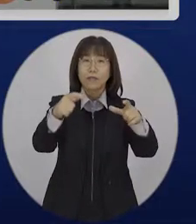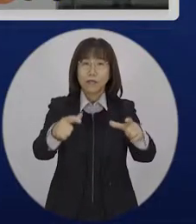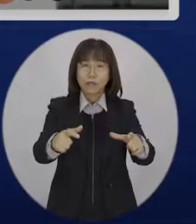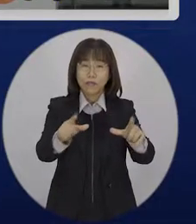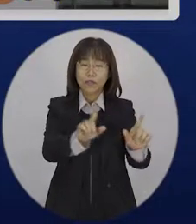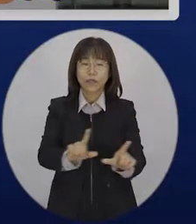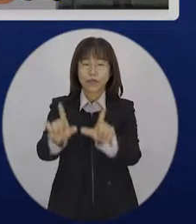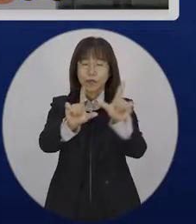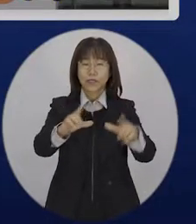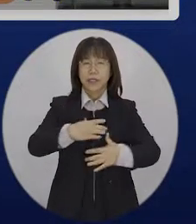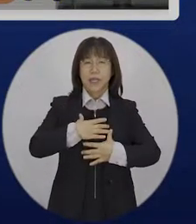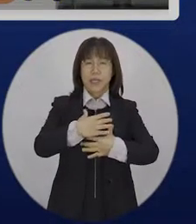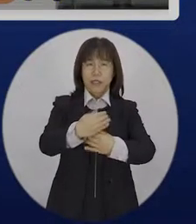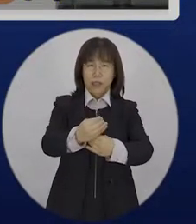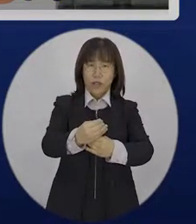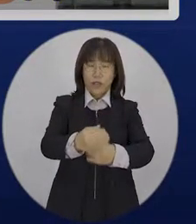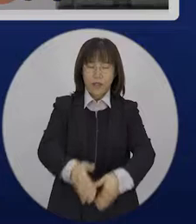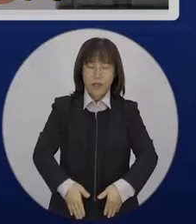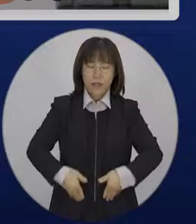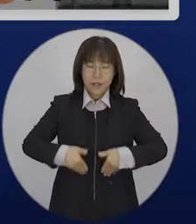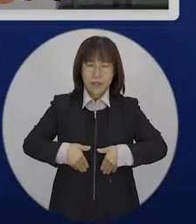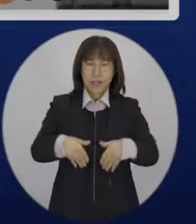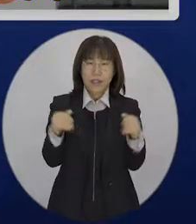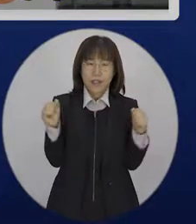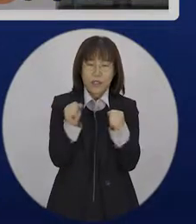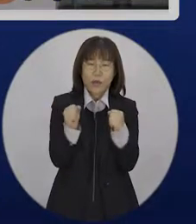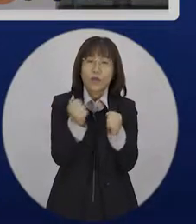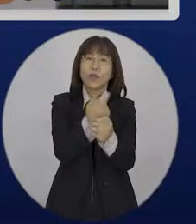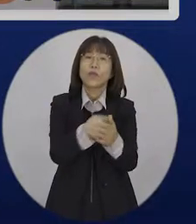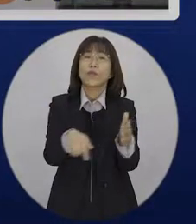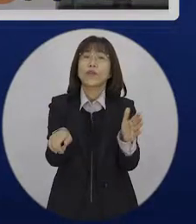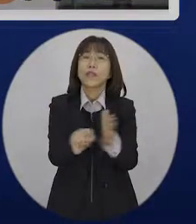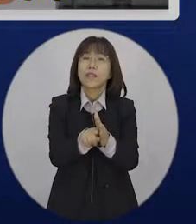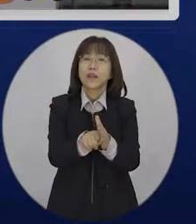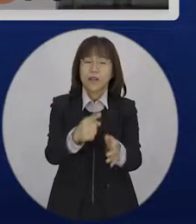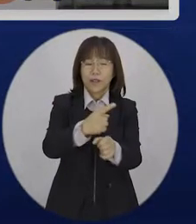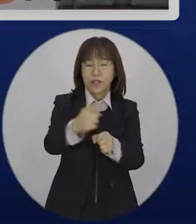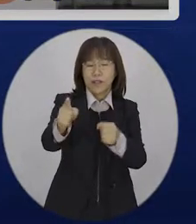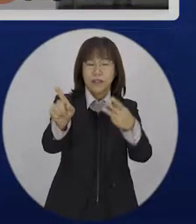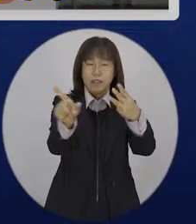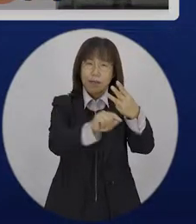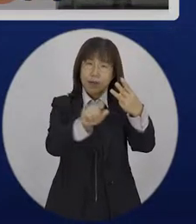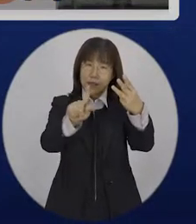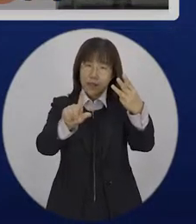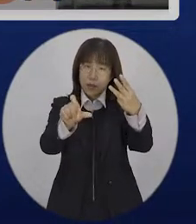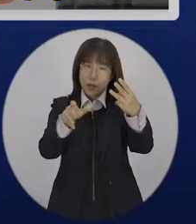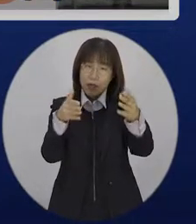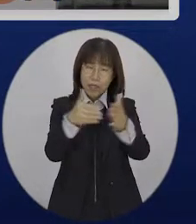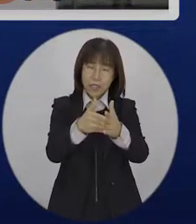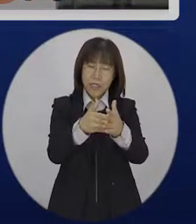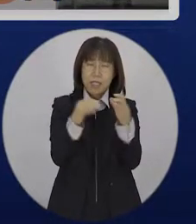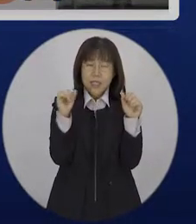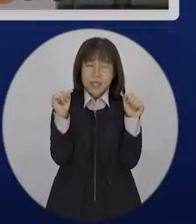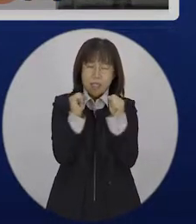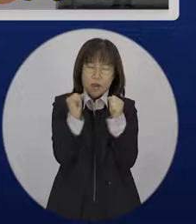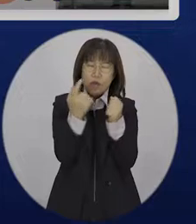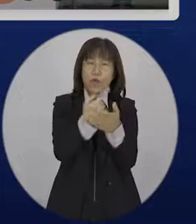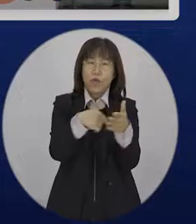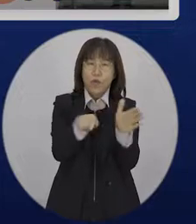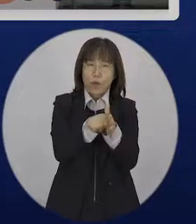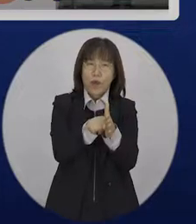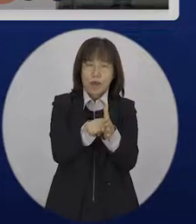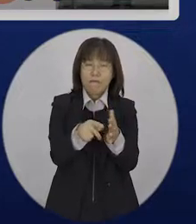강서구가 주민 모두 안전하고 따뜻한 겨울을 보낼 수 있도록 내년 3월 15일까지 겨울철 종합대책